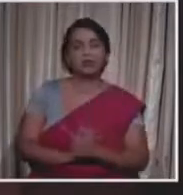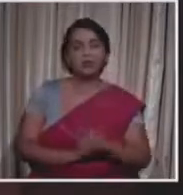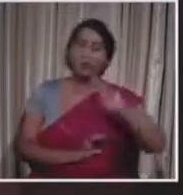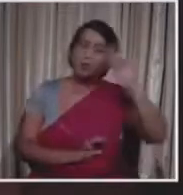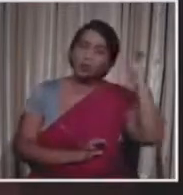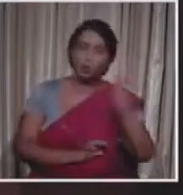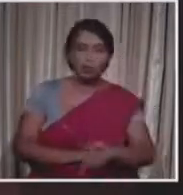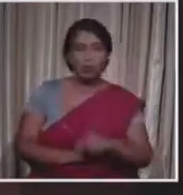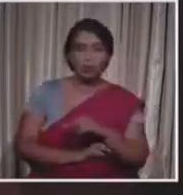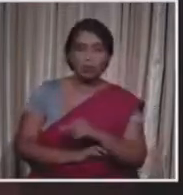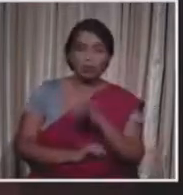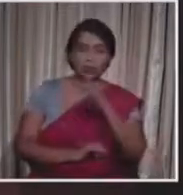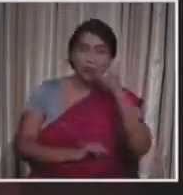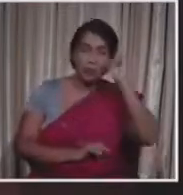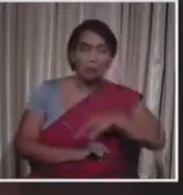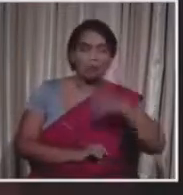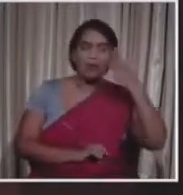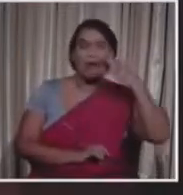ජයග්‍රහණය තුල ඒක අමතක වෙන්න පුළුවන්